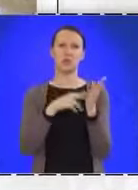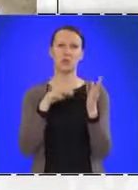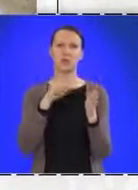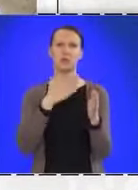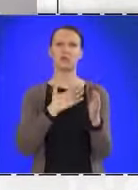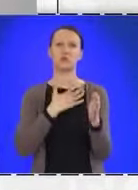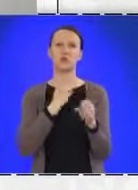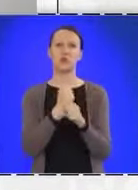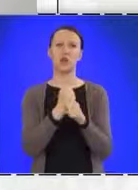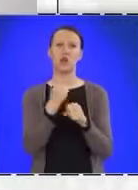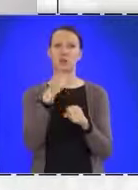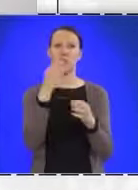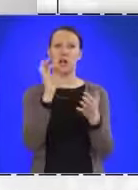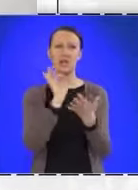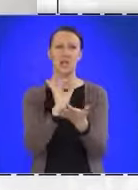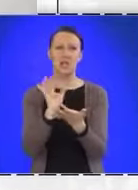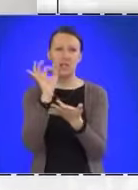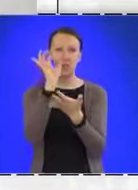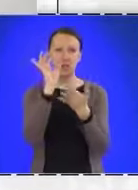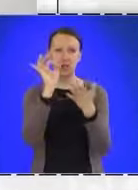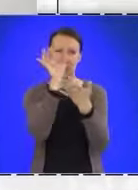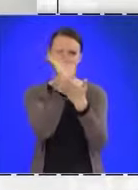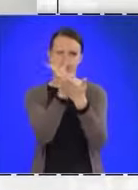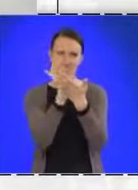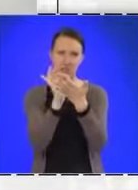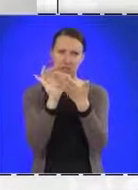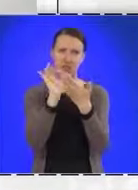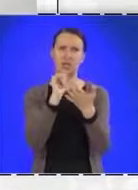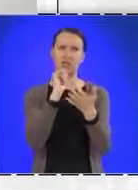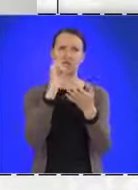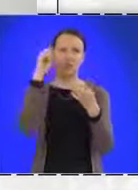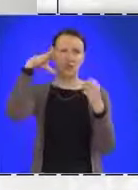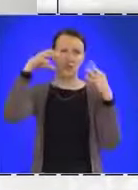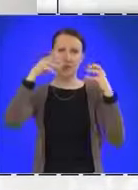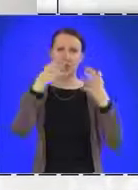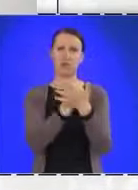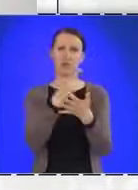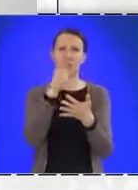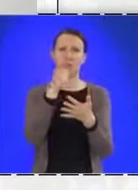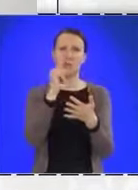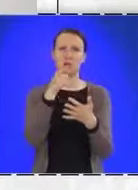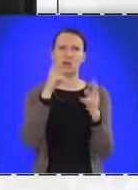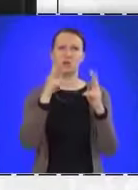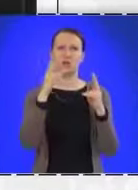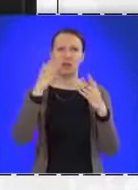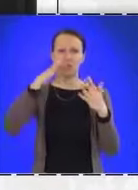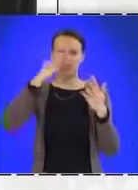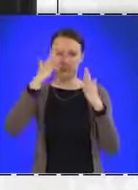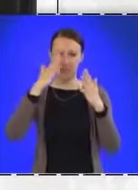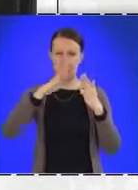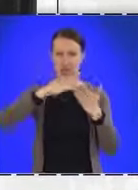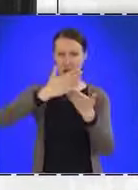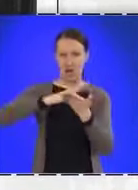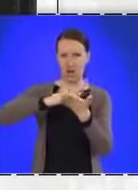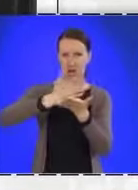Tanja Pečanić kroz svoje radove gdje ona iglicama probije platno i određenim osvjetljenjem dobiva taj efekat da u stvari ta